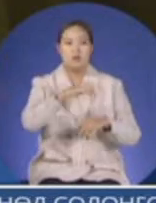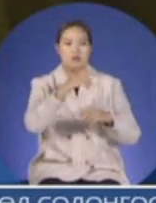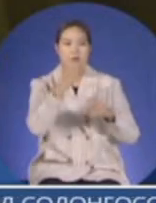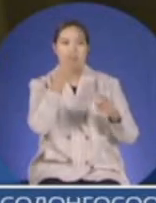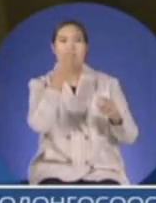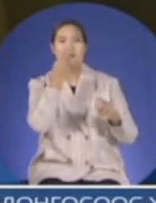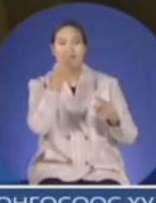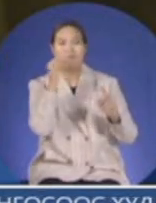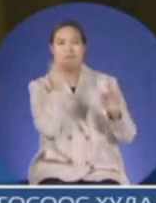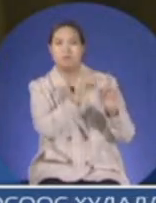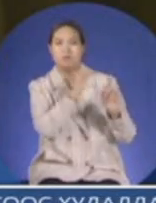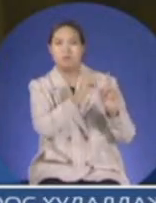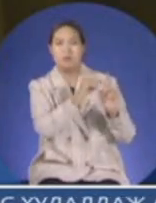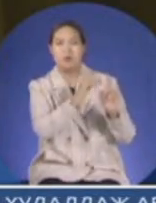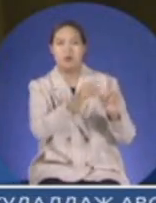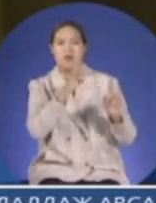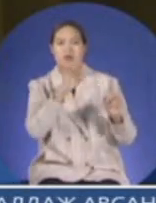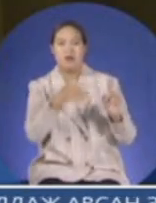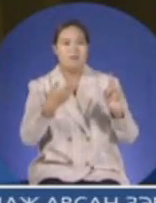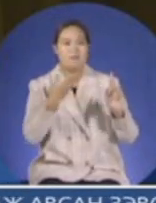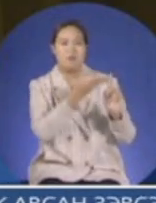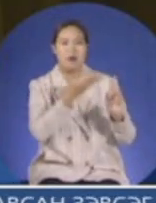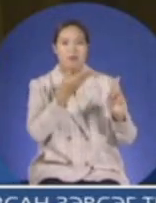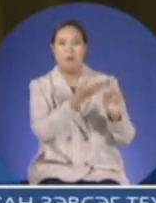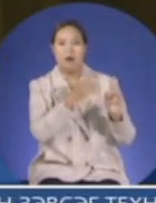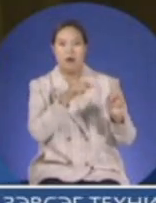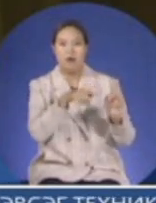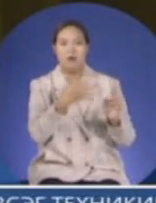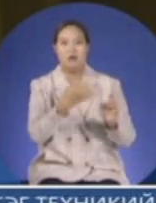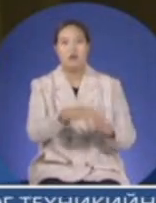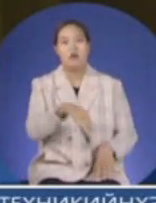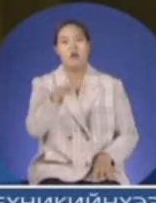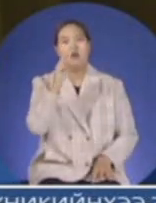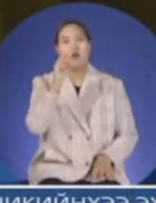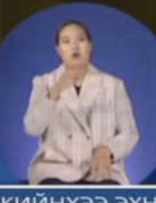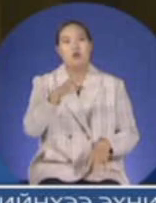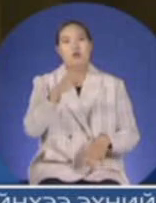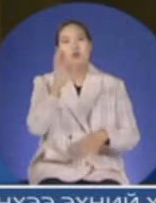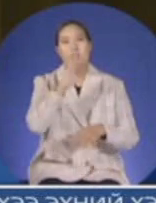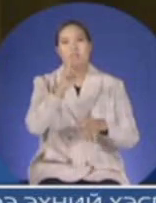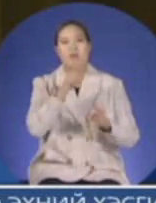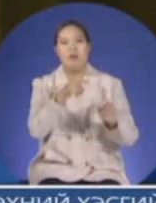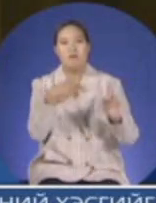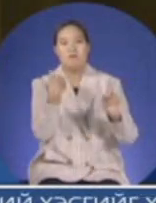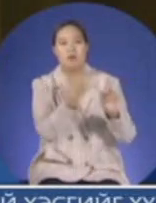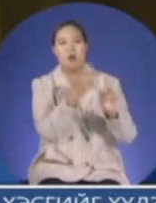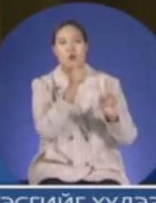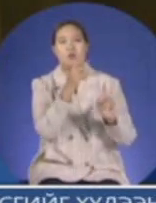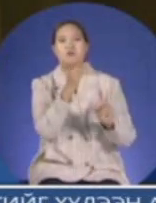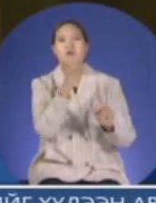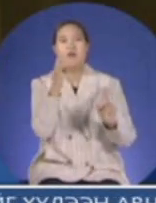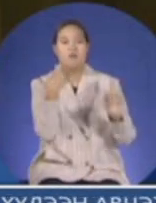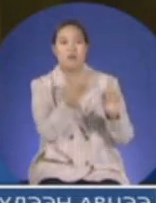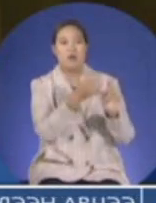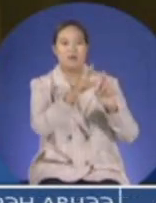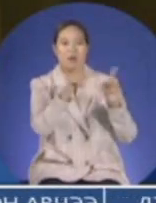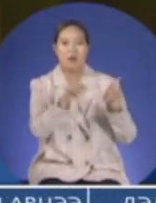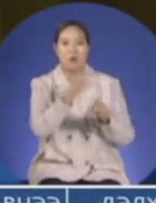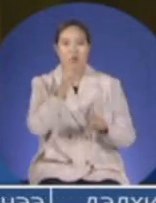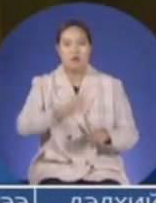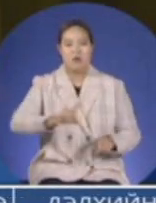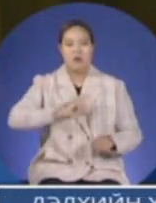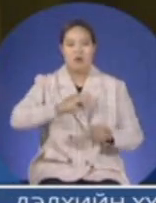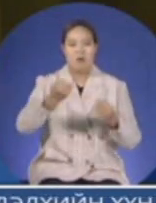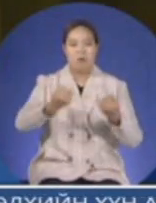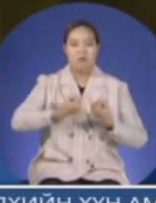тэлгүүдүүлжсэн нөгөө улсын онцгой комиссар хүмүүсийг ялгажсэн шиг ийм хүний эрхийг дордуулсан ийм үйлдэл